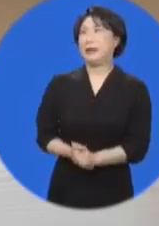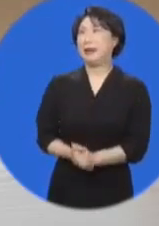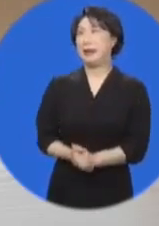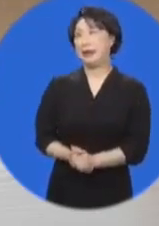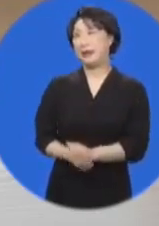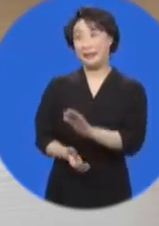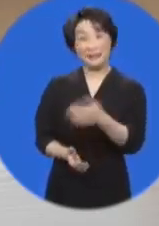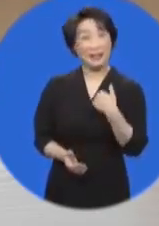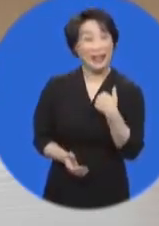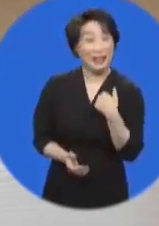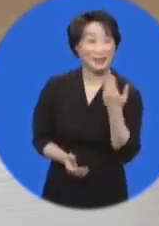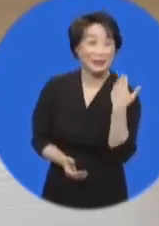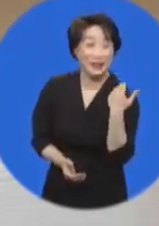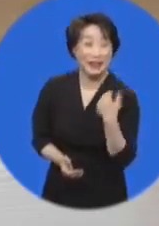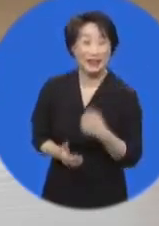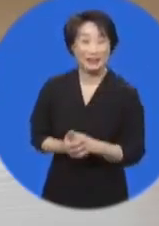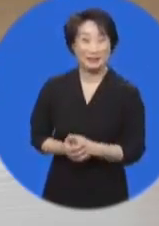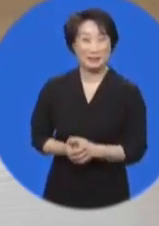제가 이제 그